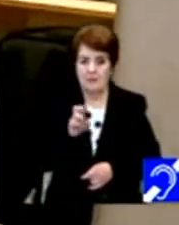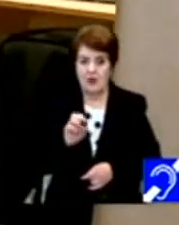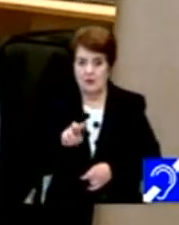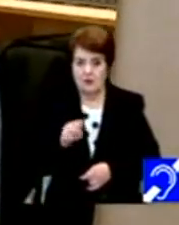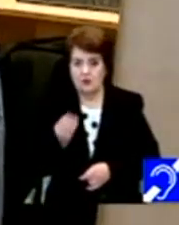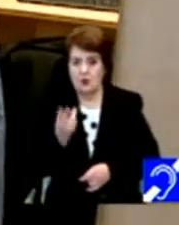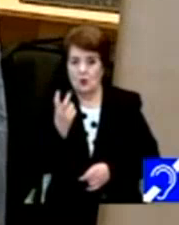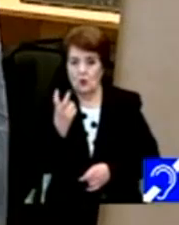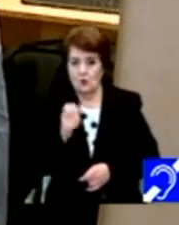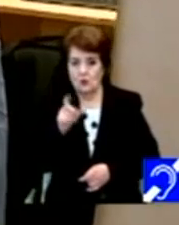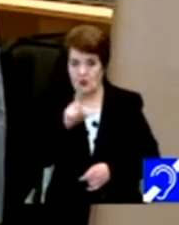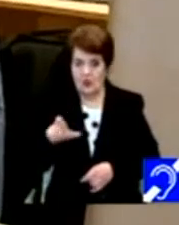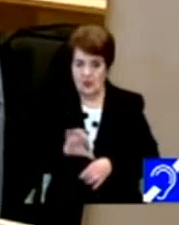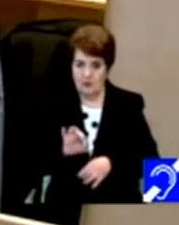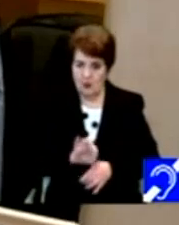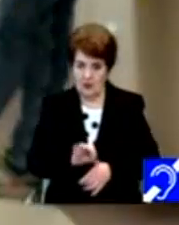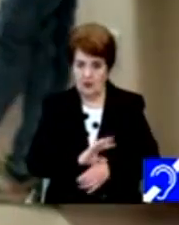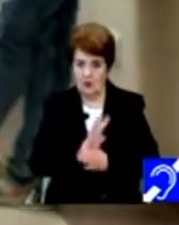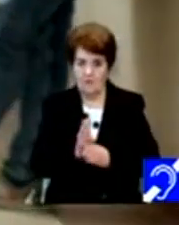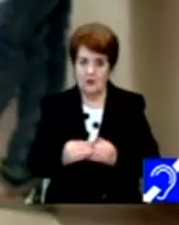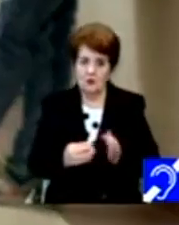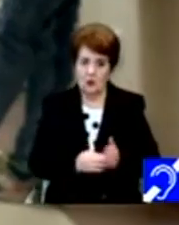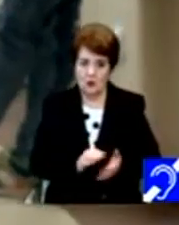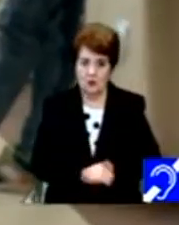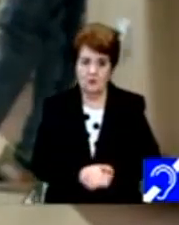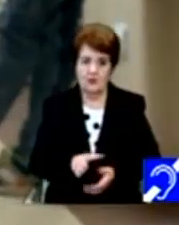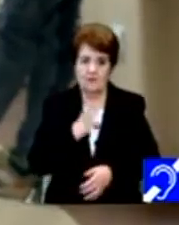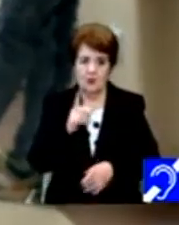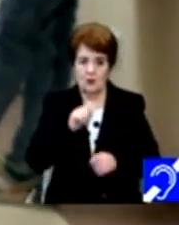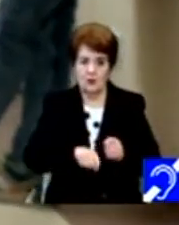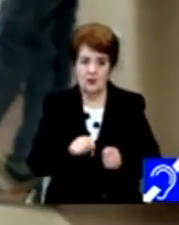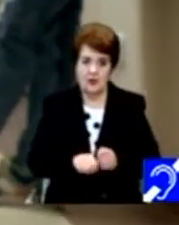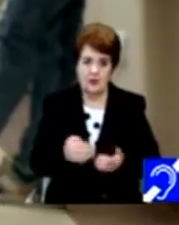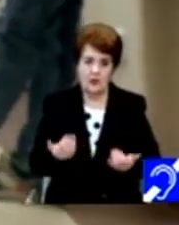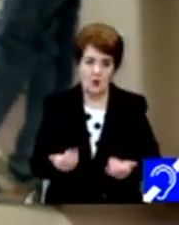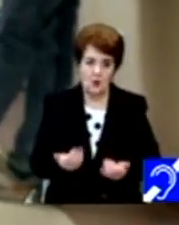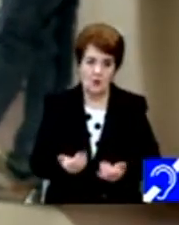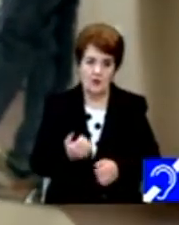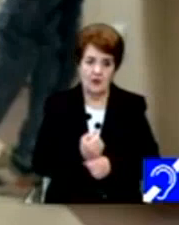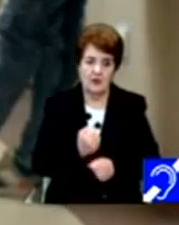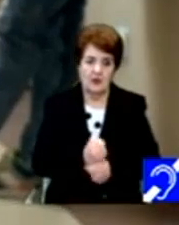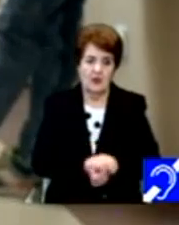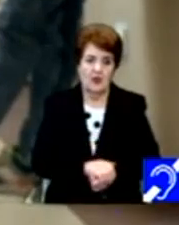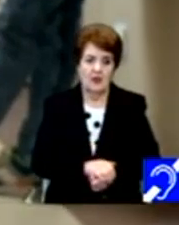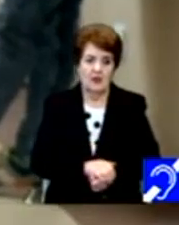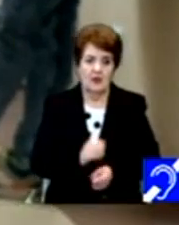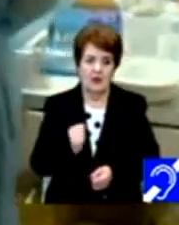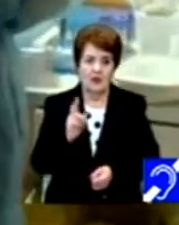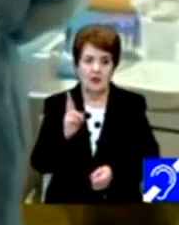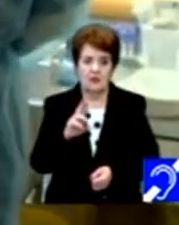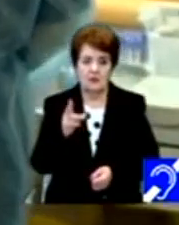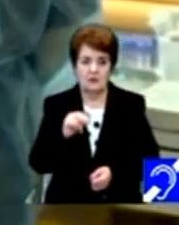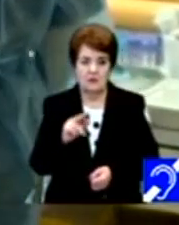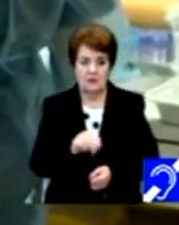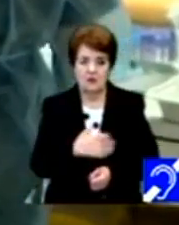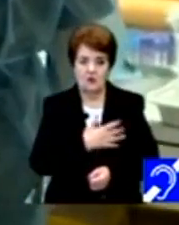peste 200 de bolnavi de COVID-19. Mi-a fost rău, am făcut test și acum trebuie să fac un EKG și